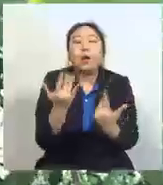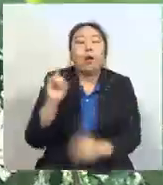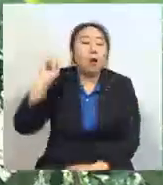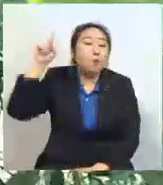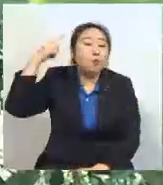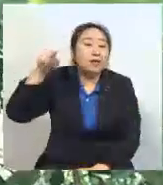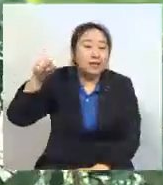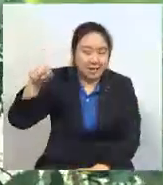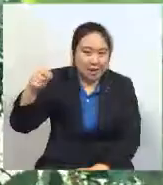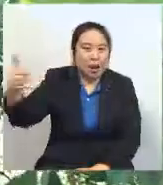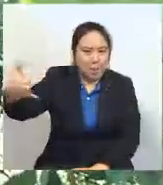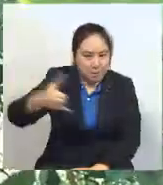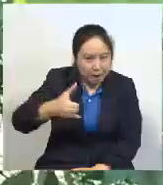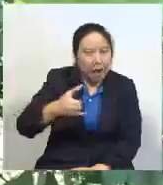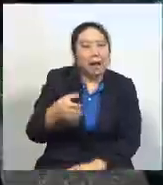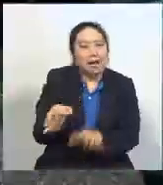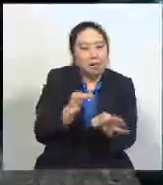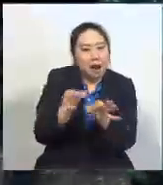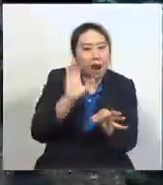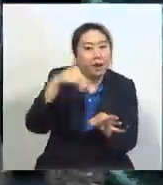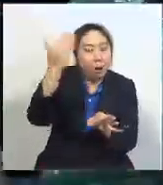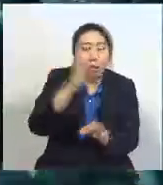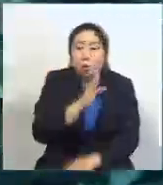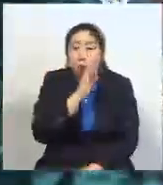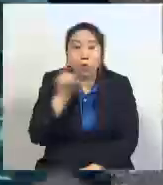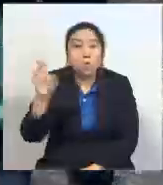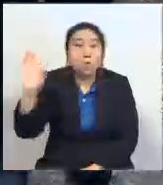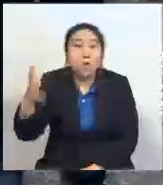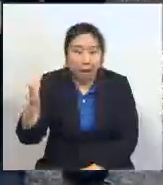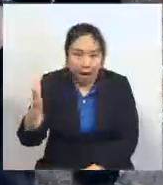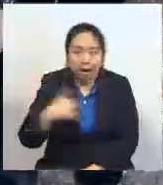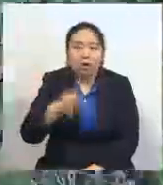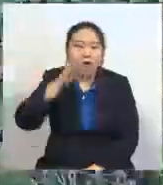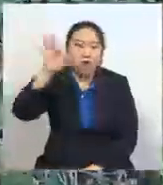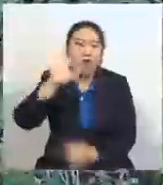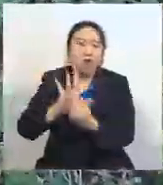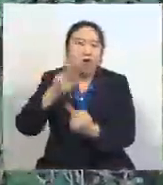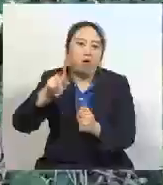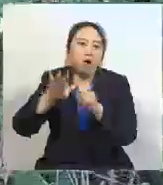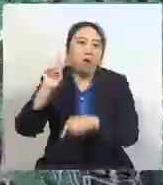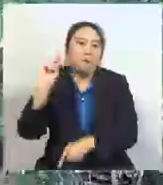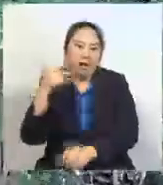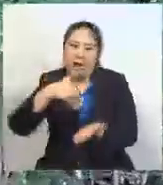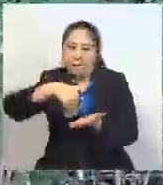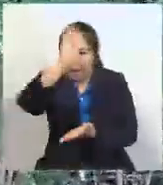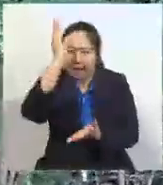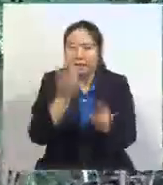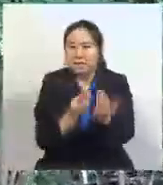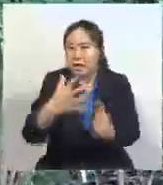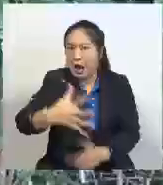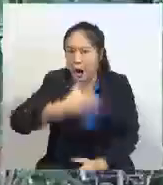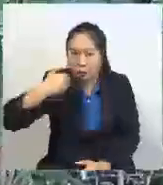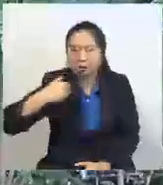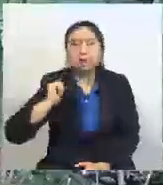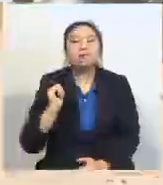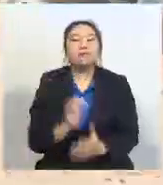าชี้แจงตามคำเชิญก่อนหากไม่มาก็จะดำเนินการฟ้องแพ่งเพื่อขับไล่และยึดคืนที่ดินศปก.ต่อไปนะคะขณะที่บรร